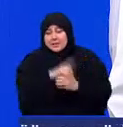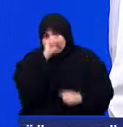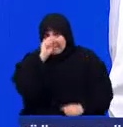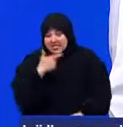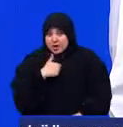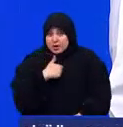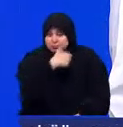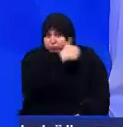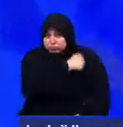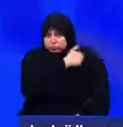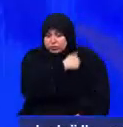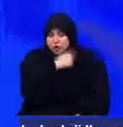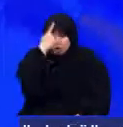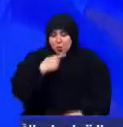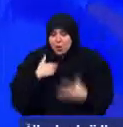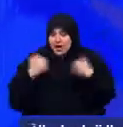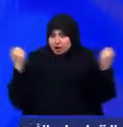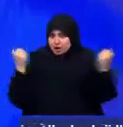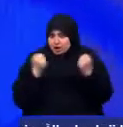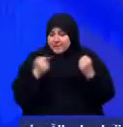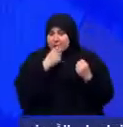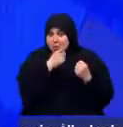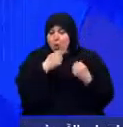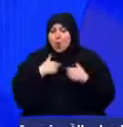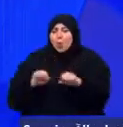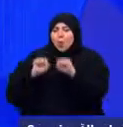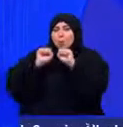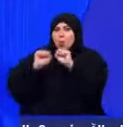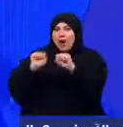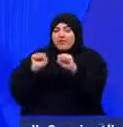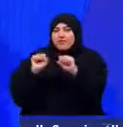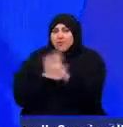المحصنة والقوية تحول